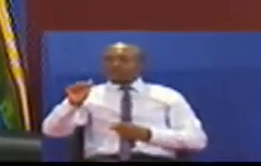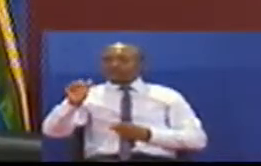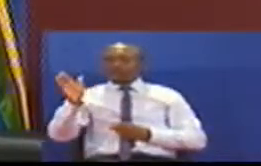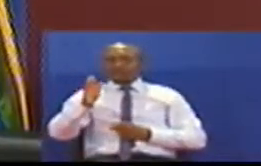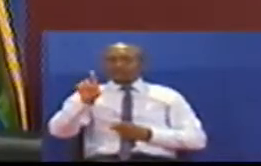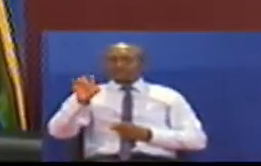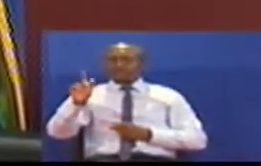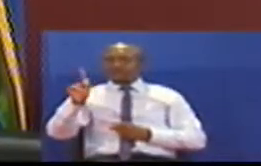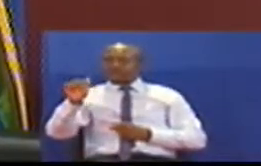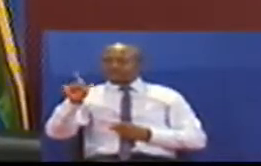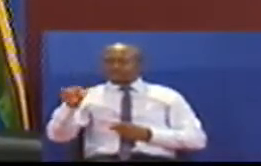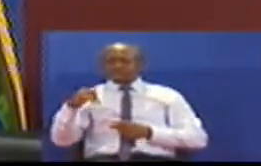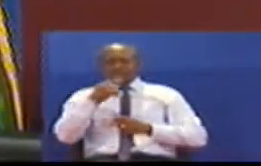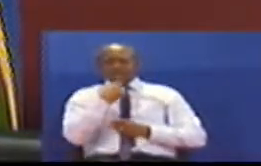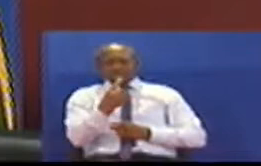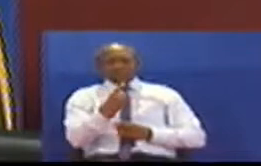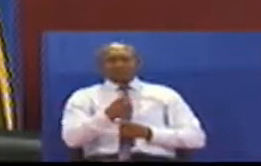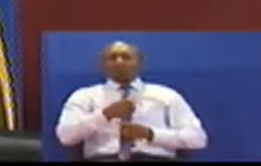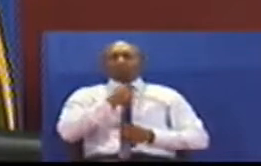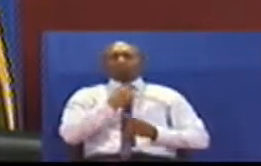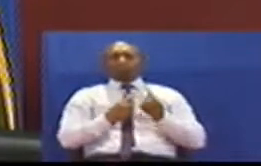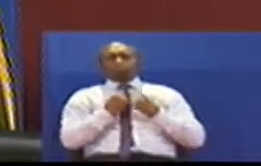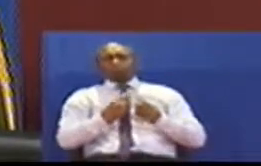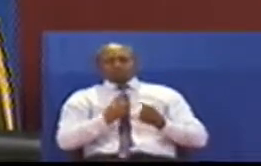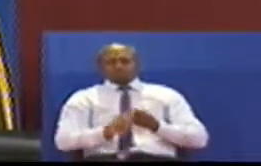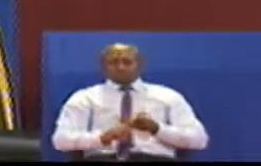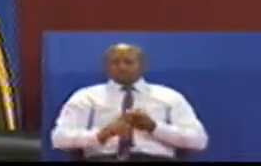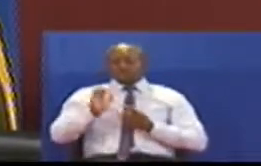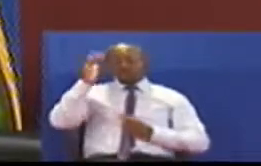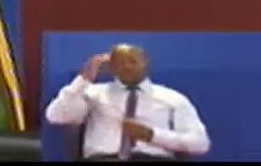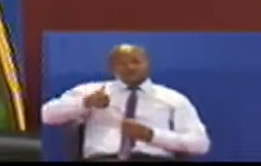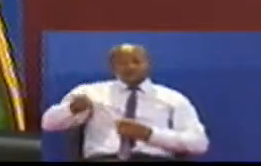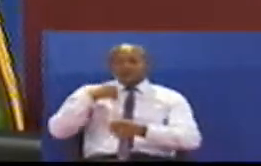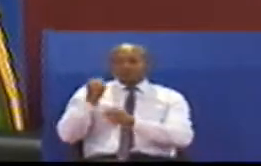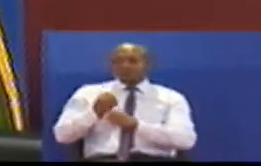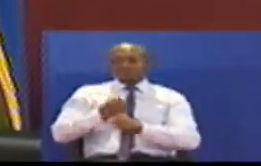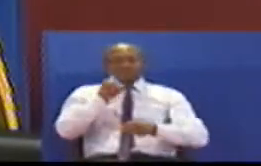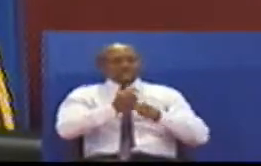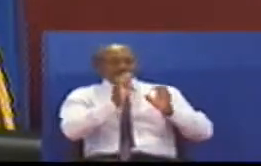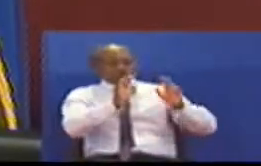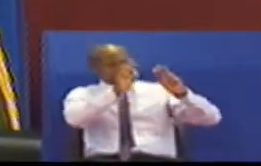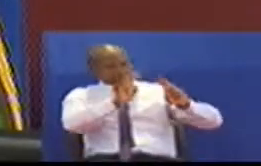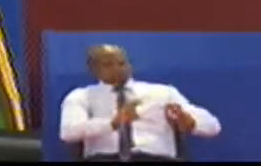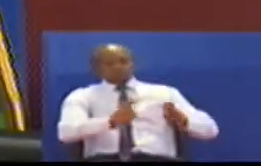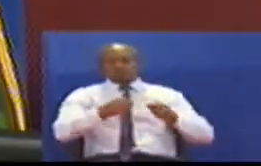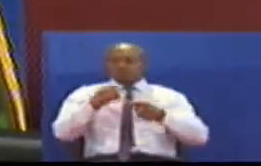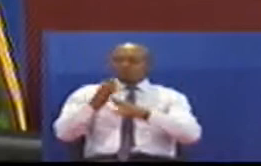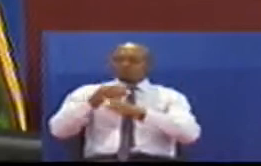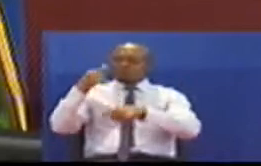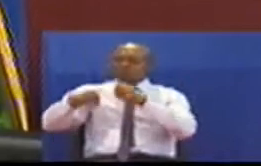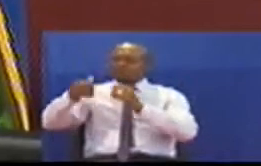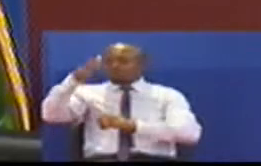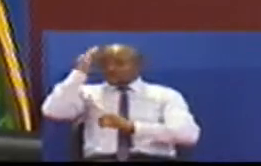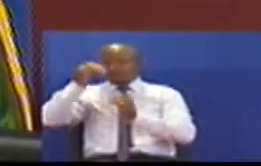tumaini naye amefanya homework yake labda kwamba mradi huu wa serikali wa barabara umekwama kwa